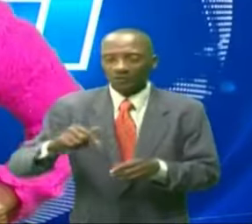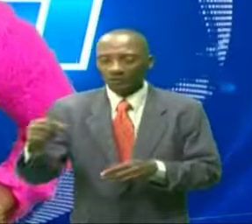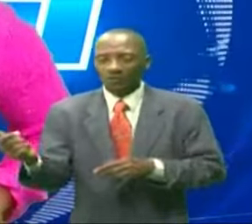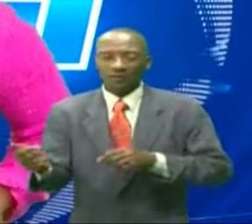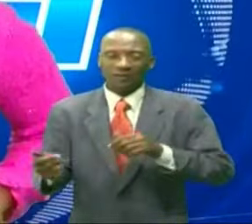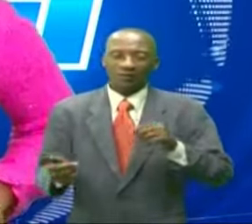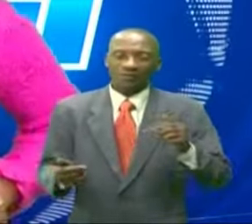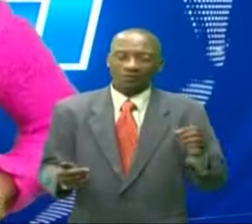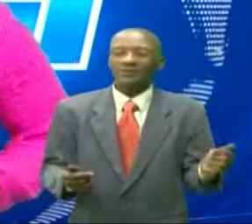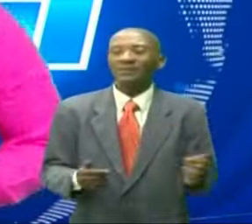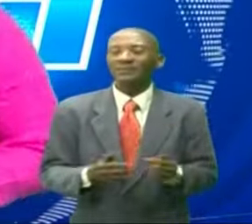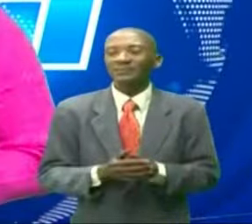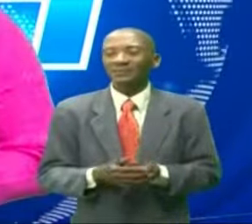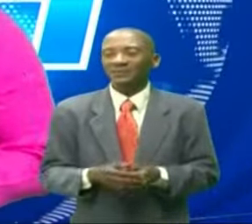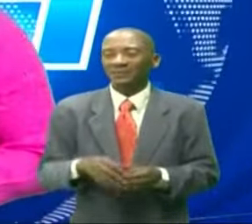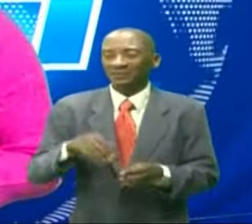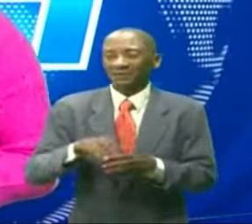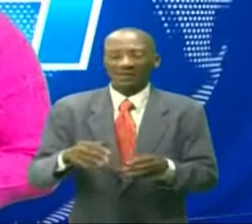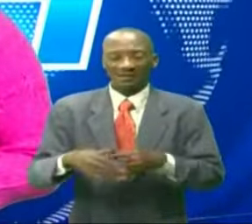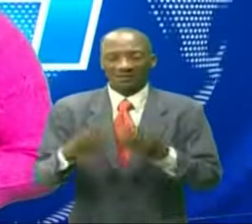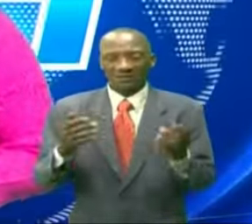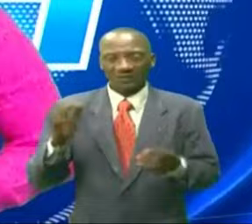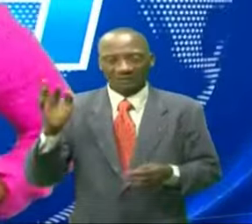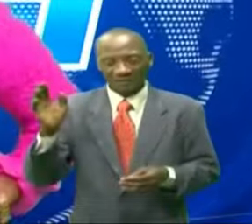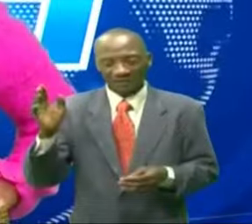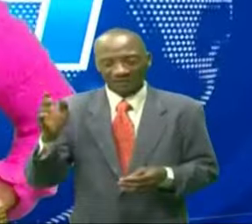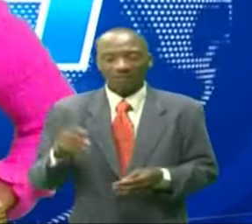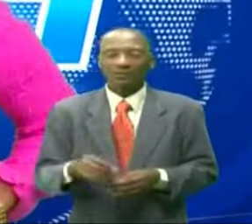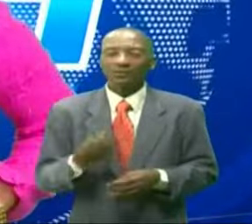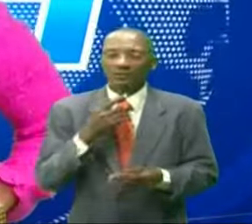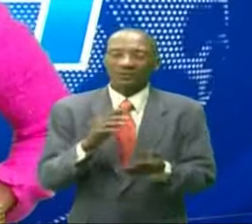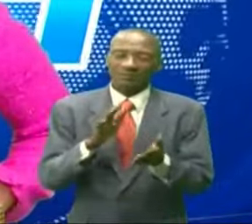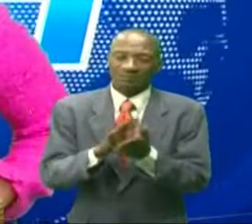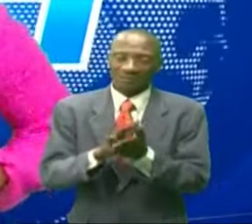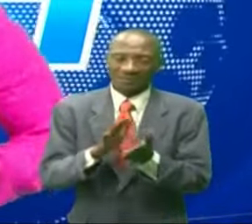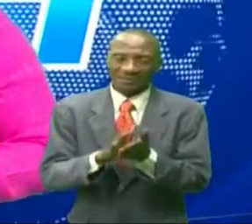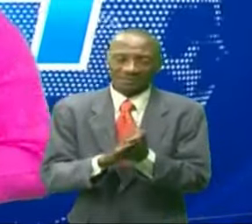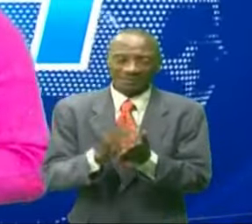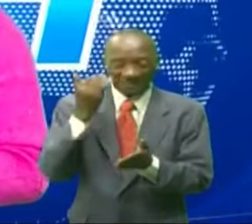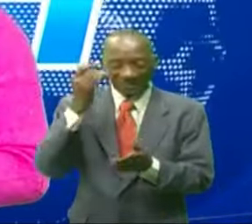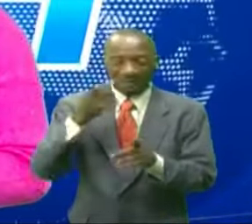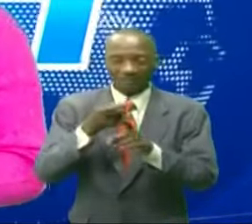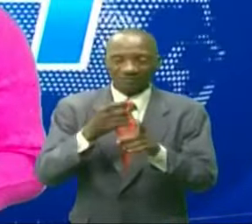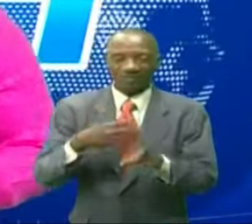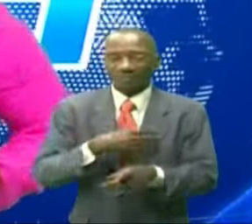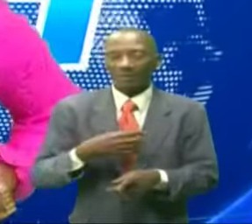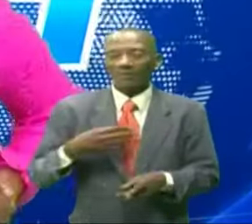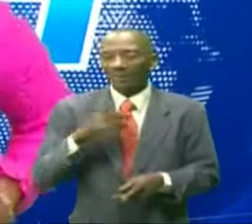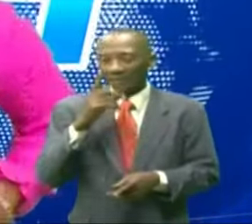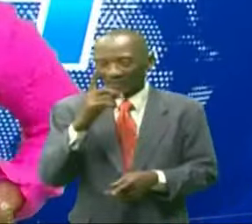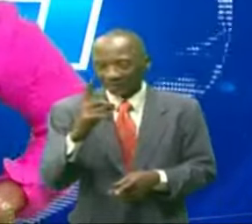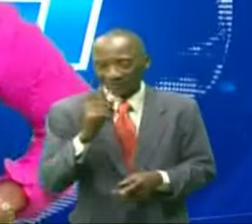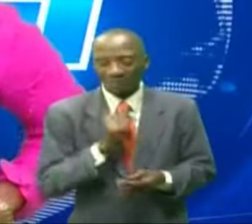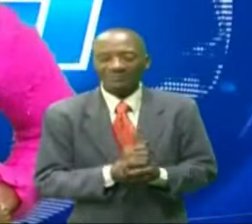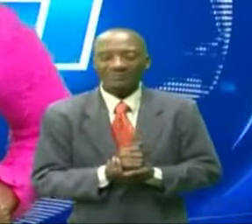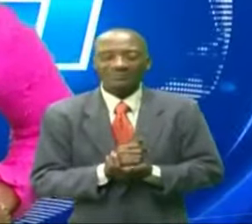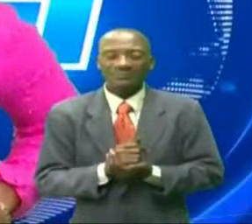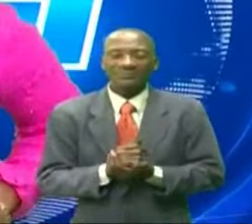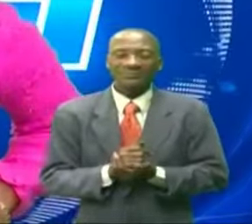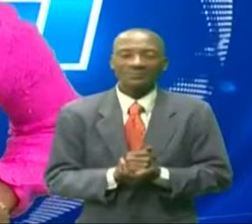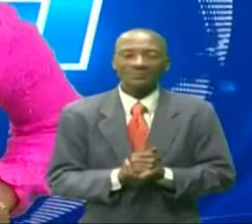de Kinshasa ont salué cette initiative salvatrice des mamans des exploits Forest. Sandra